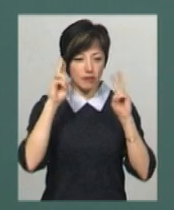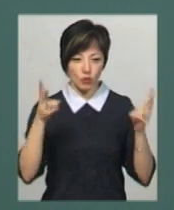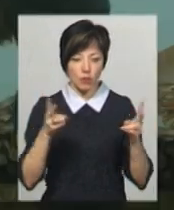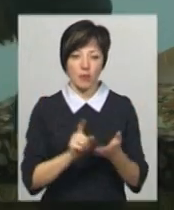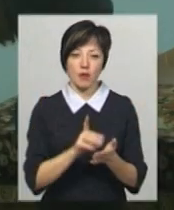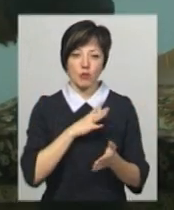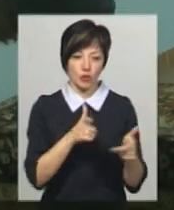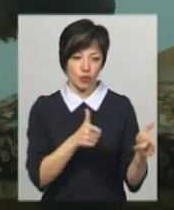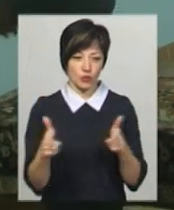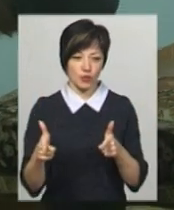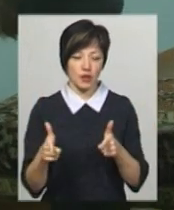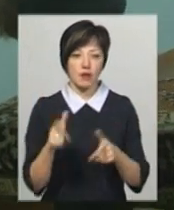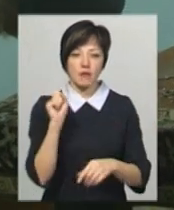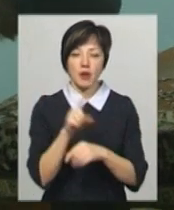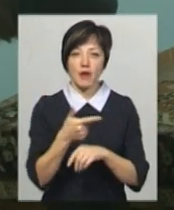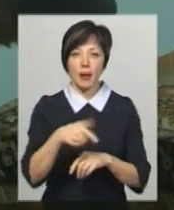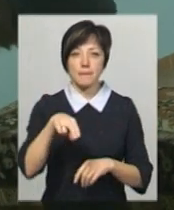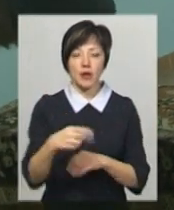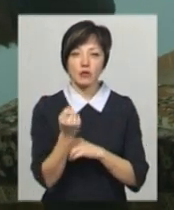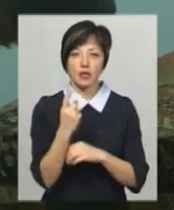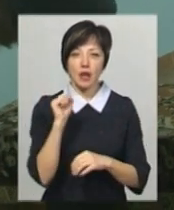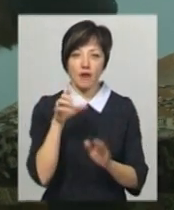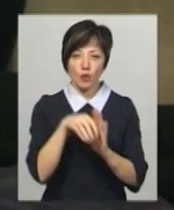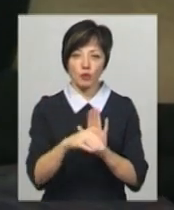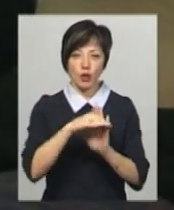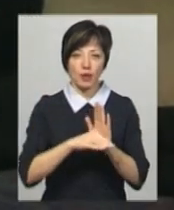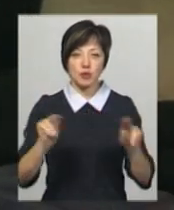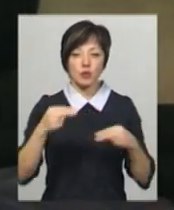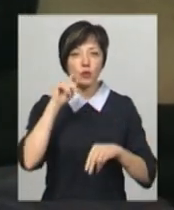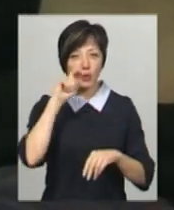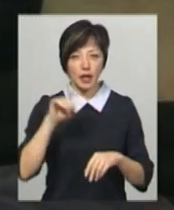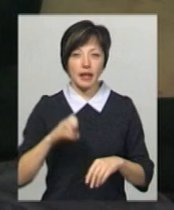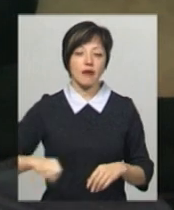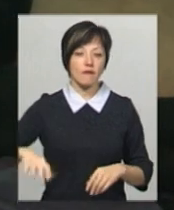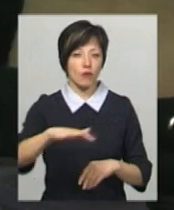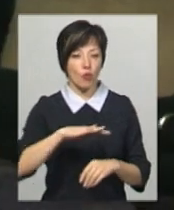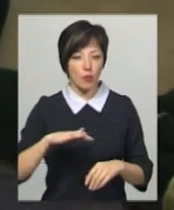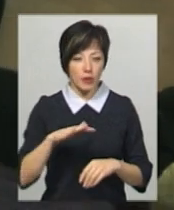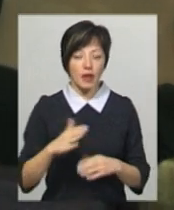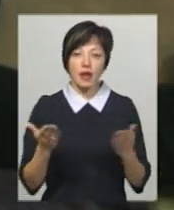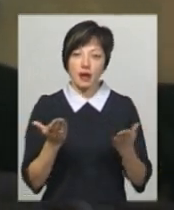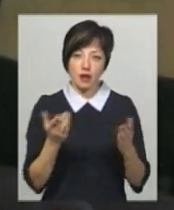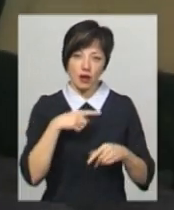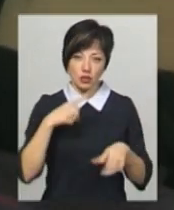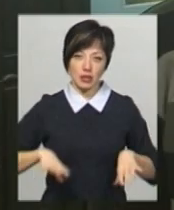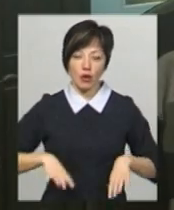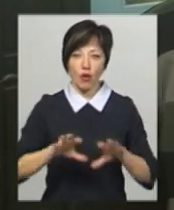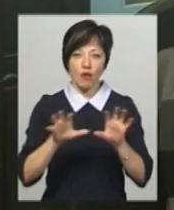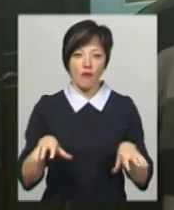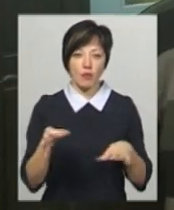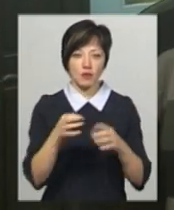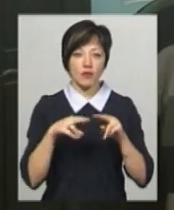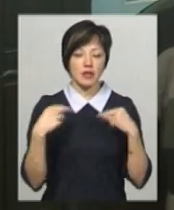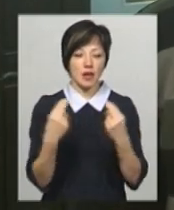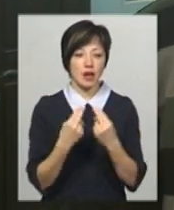тому має бути напоготові. Вправа ГП-11А входить до програми чемпіонатів України і Європи, у яких, каже Петро Бардецький, голова обласної